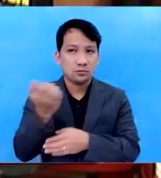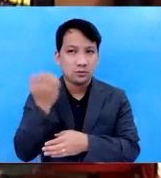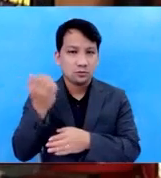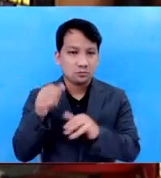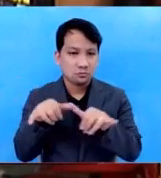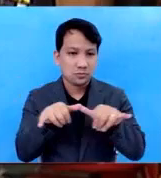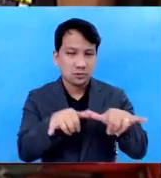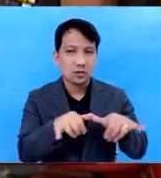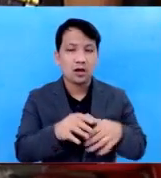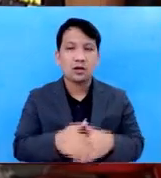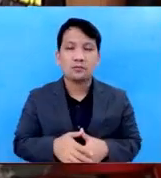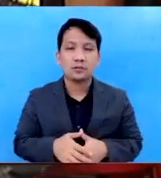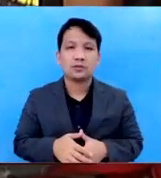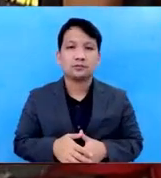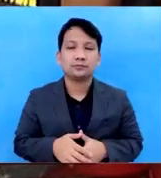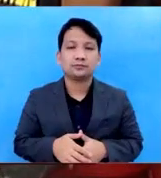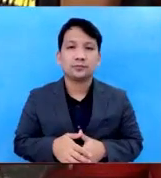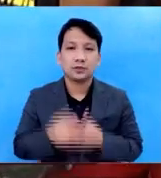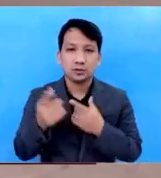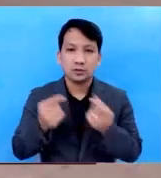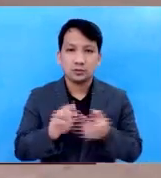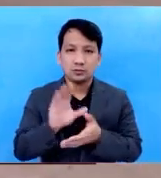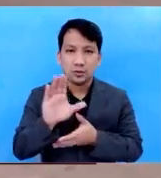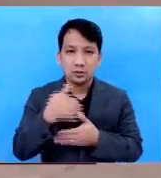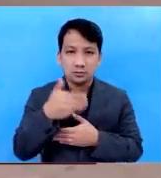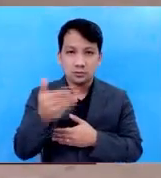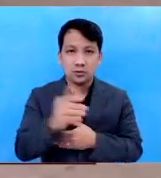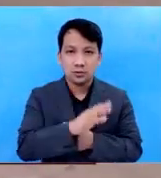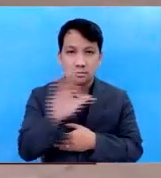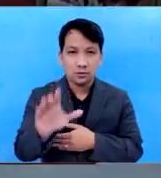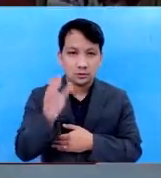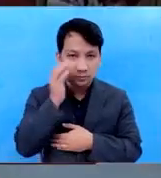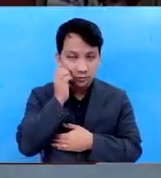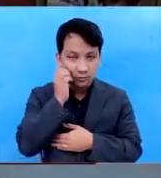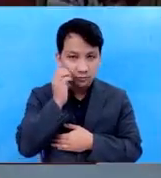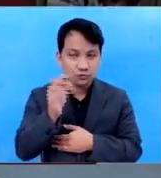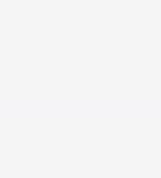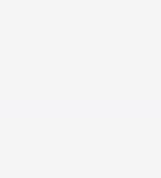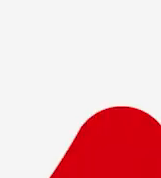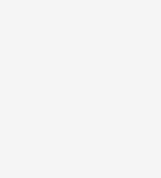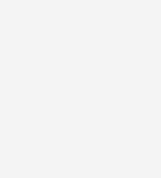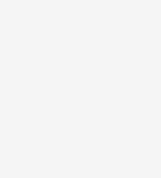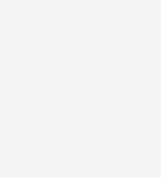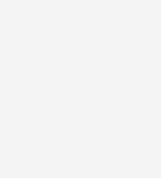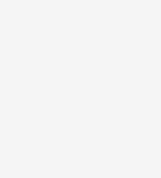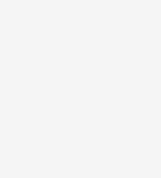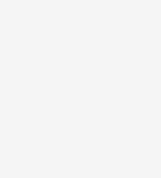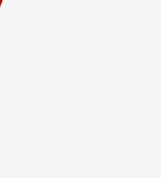Nagbabalita mula sa Frontline, Shaila Francisco, News 5.